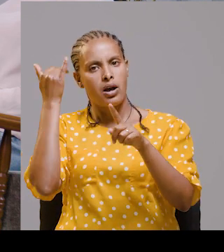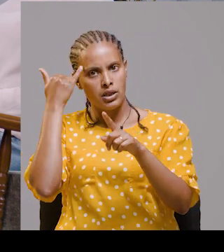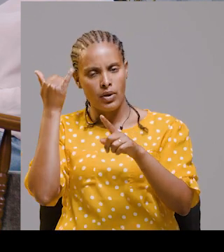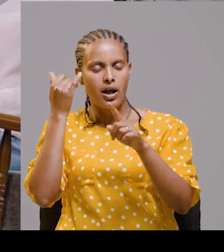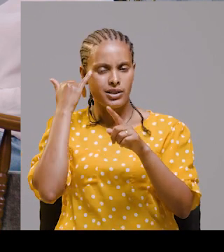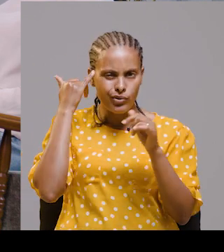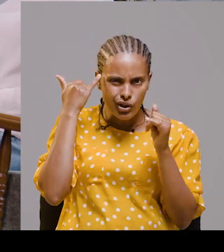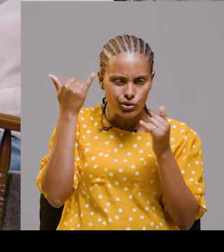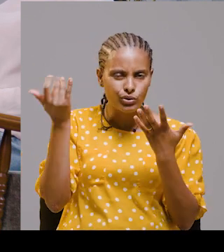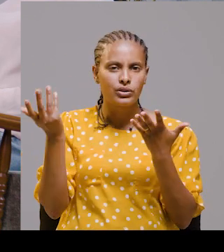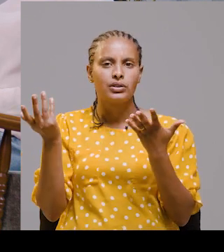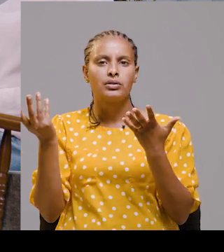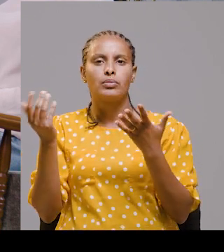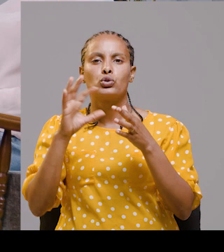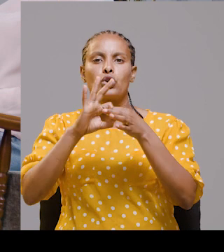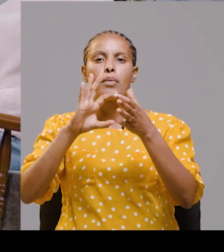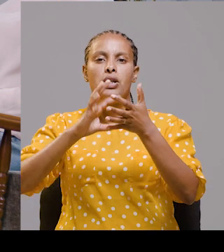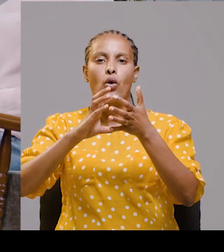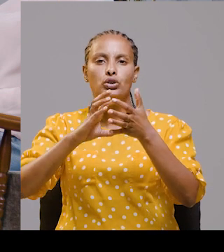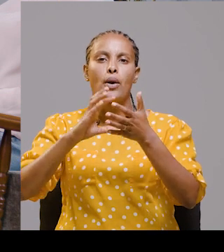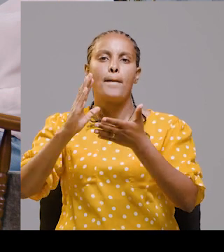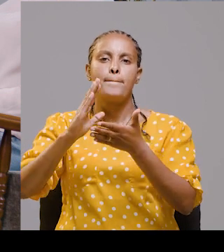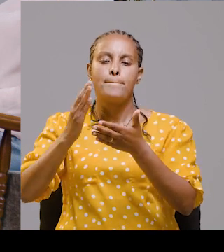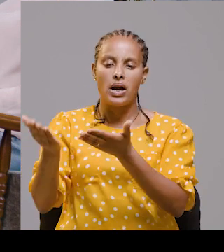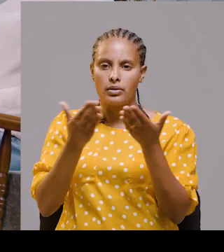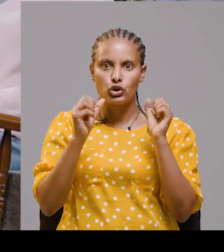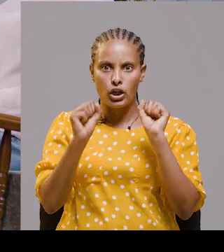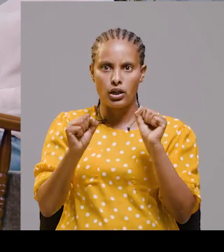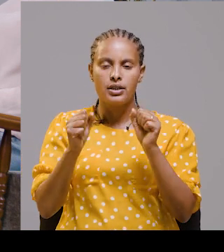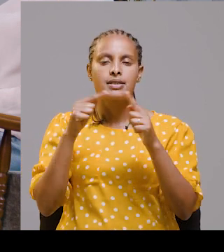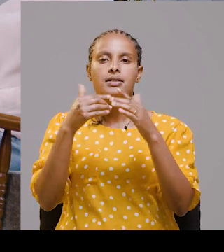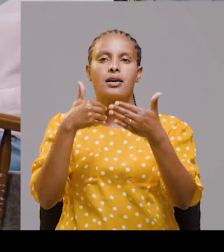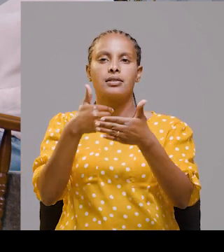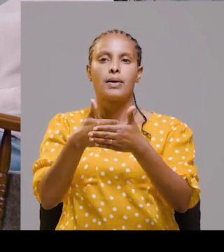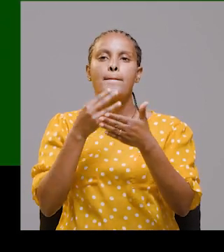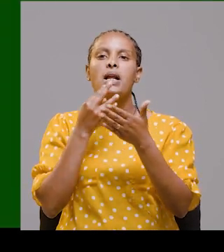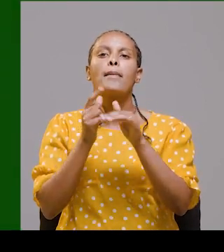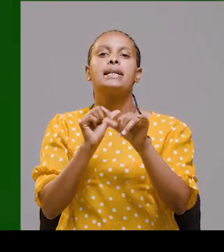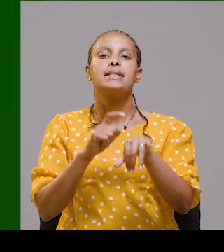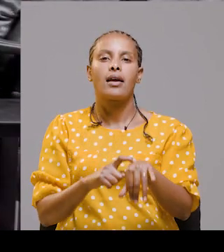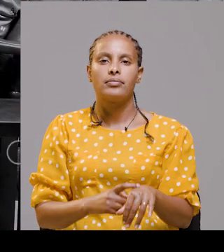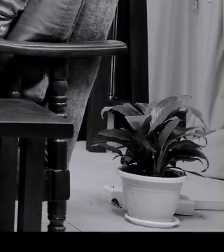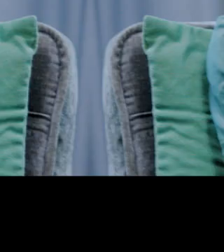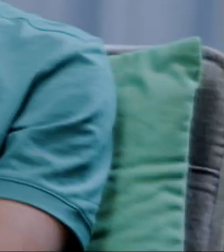ሀሳቦቻችሁን፣ አስተያየቶቻችሁን በሶሻል ሚዲያዎቻችን ማቅረብ ትችላላችሁ። እስከዛው መልካም ጊዜ።